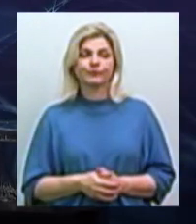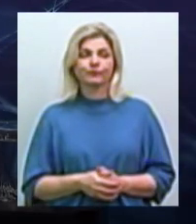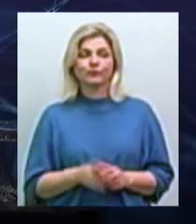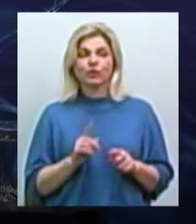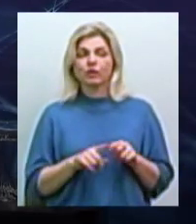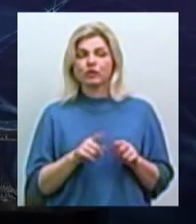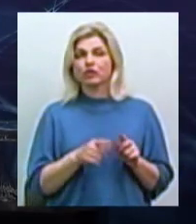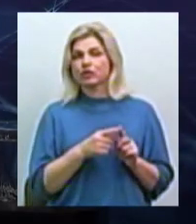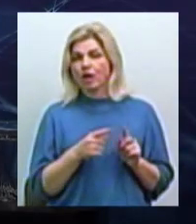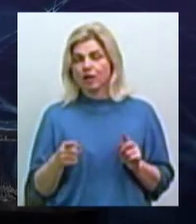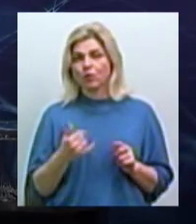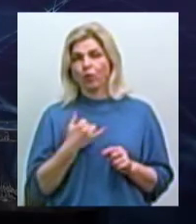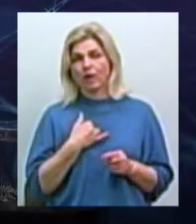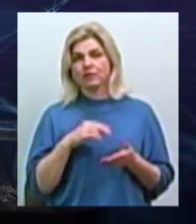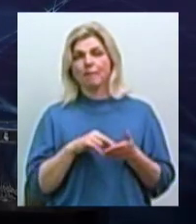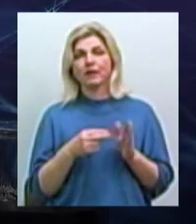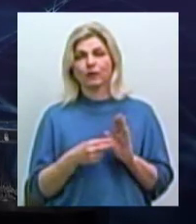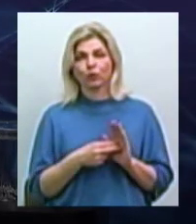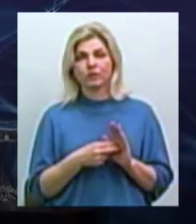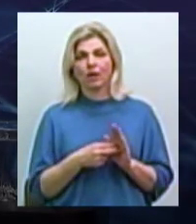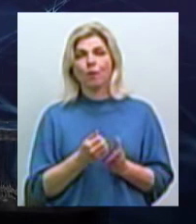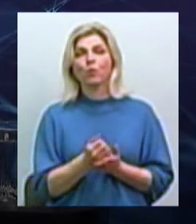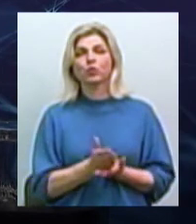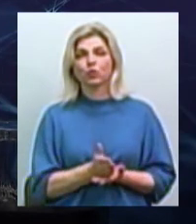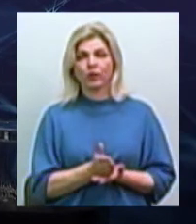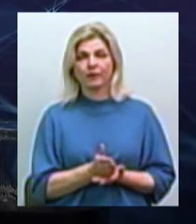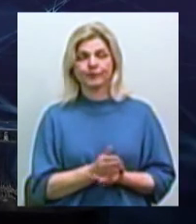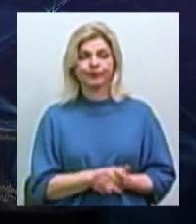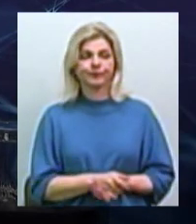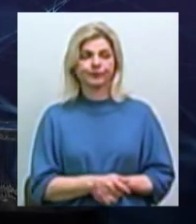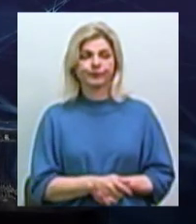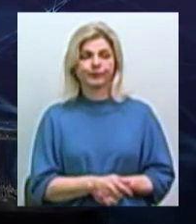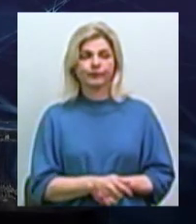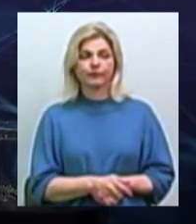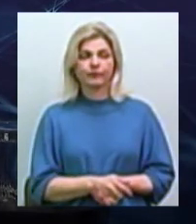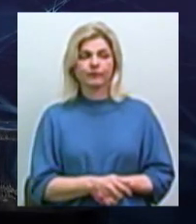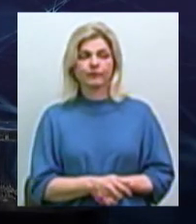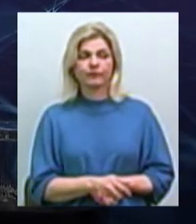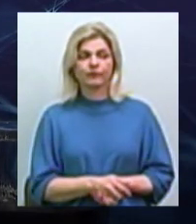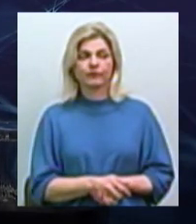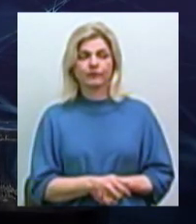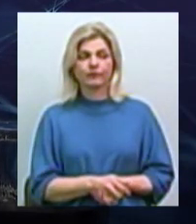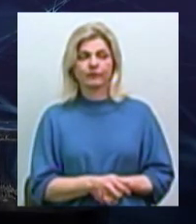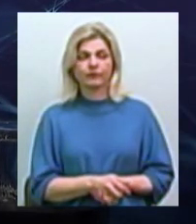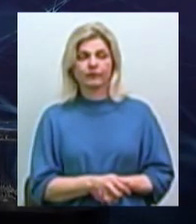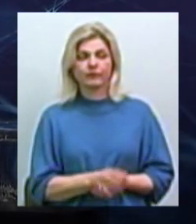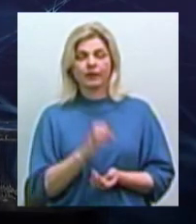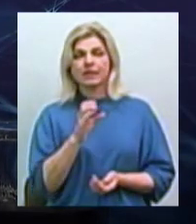зараз плануються послуги, які надаються сервісними